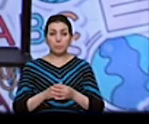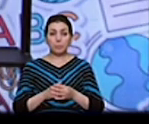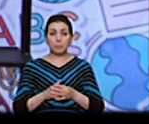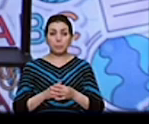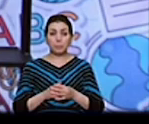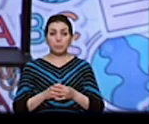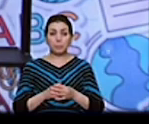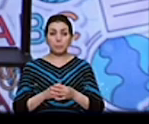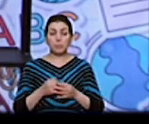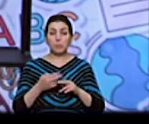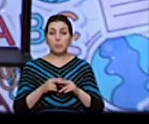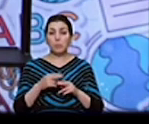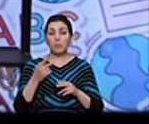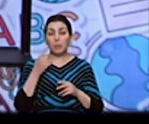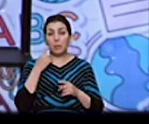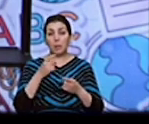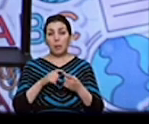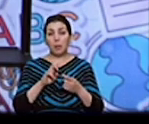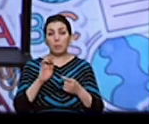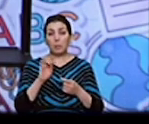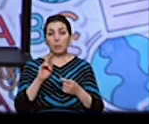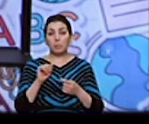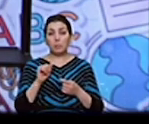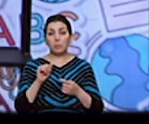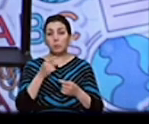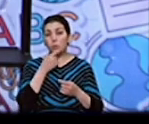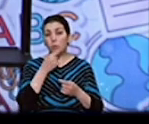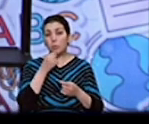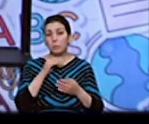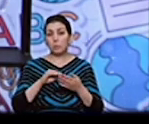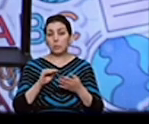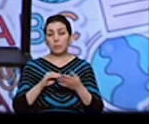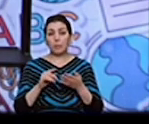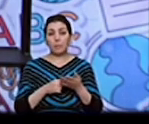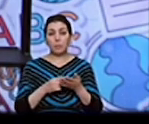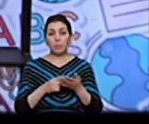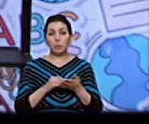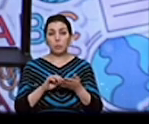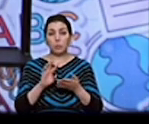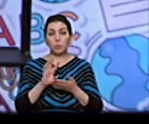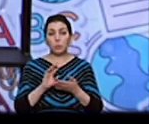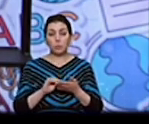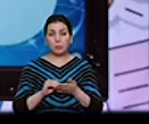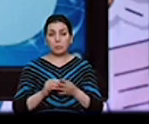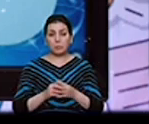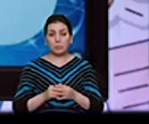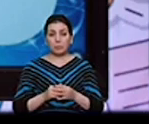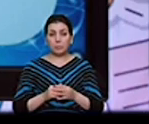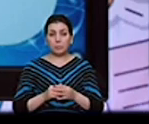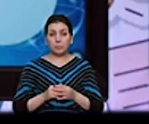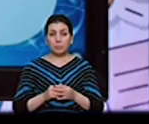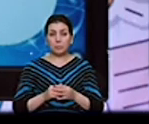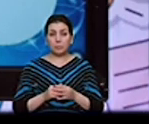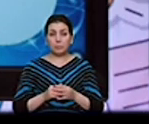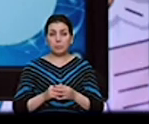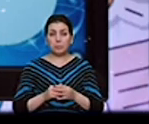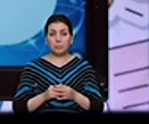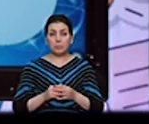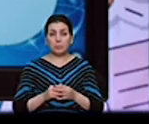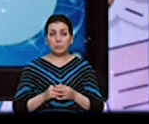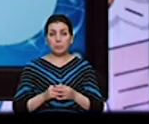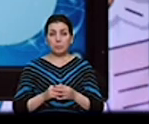Ana endi siz ushbu birikmalarni husnixat asosida daftaringizga ko'chirib oling.